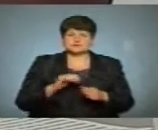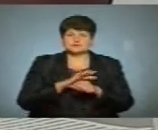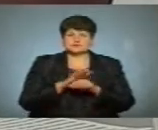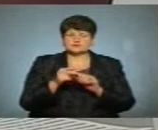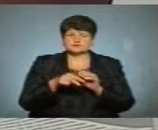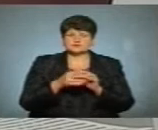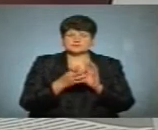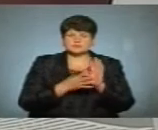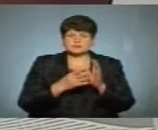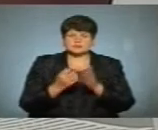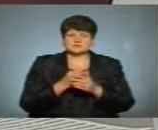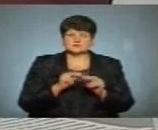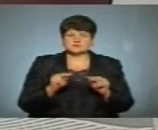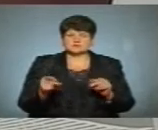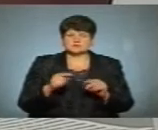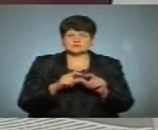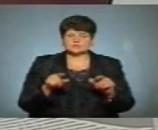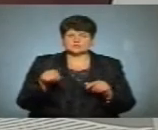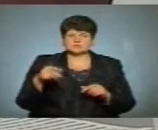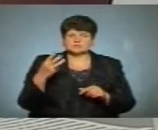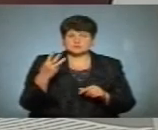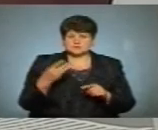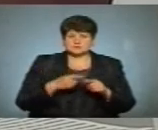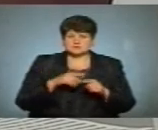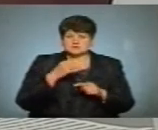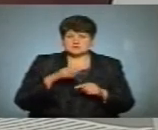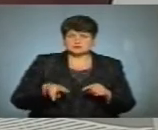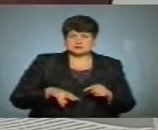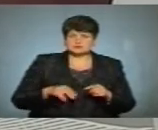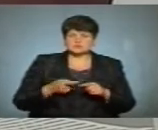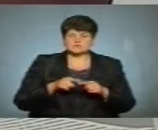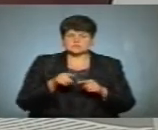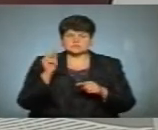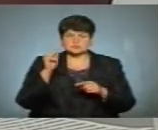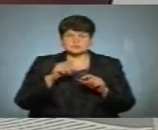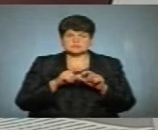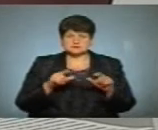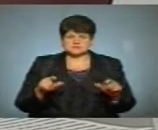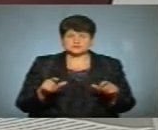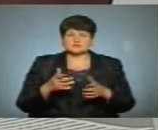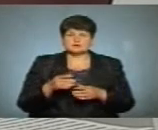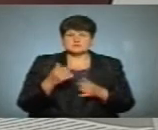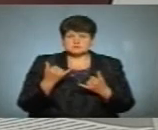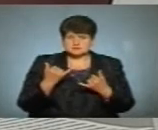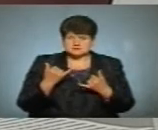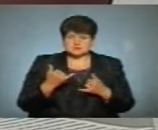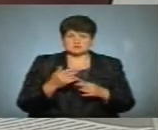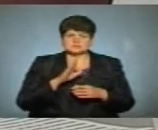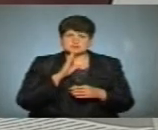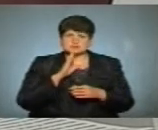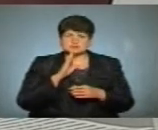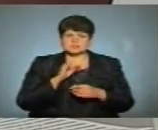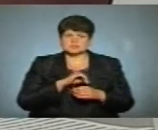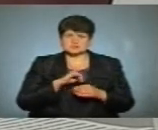COVID-19 виявили у вчительки Тернопільської школи номер 3. Про це повідомила директорка цього навчального закладу Руслана Петрокушин. Зараз, за її словами, жінка